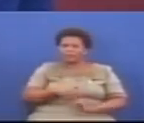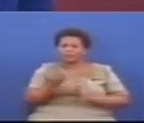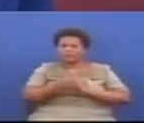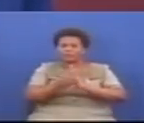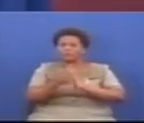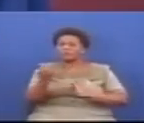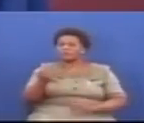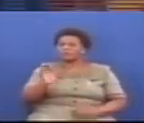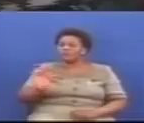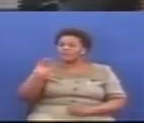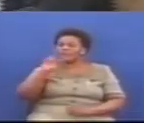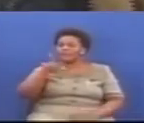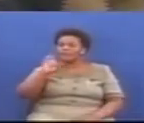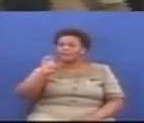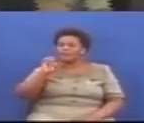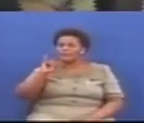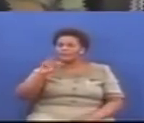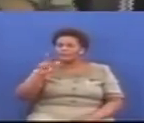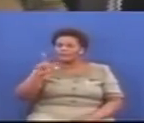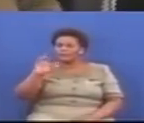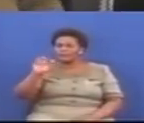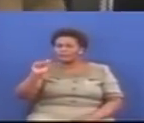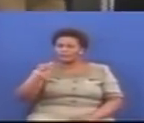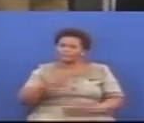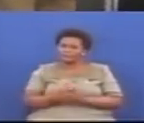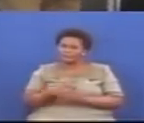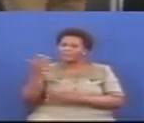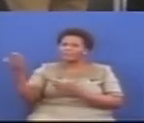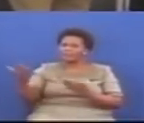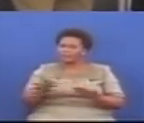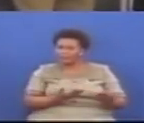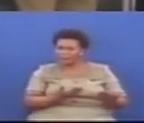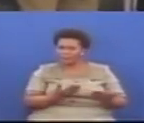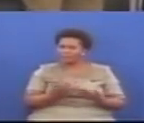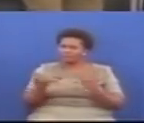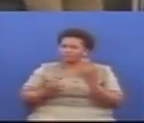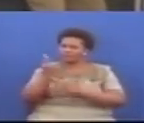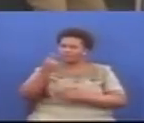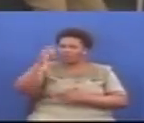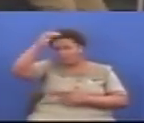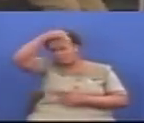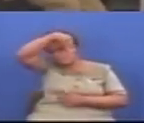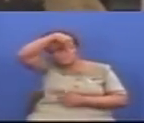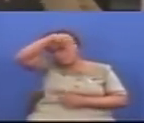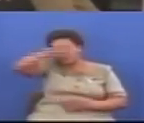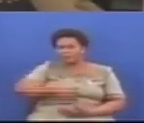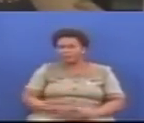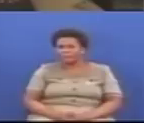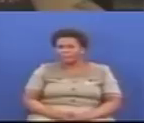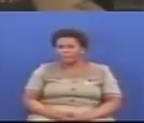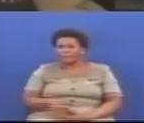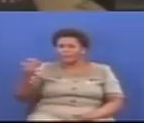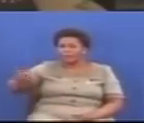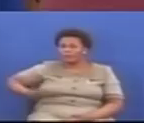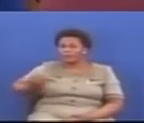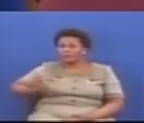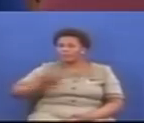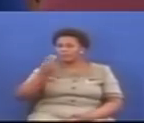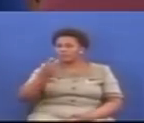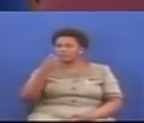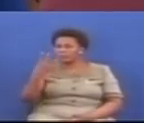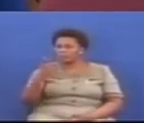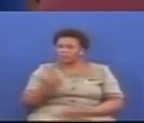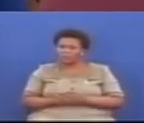Musa. Wale kule, karibuni sana kutoka Pemba. Wageni 24 wa mheshimiwa Fatima